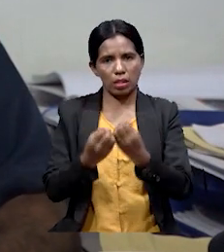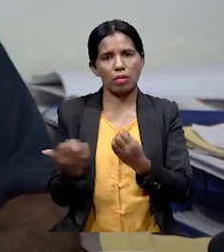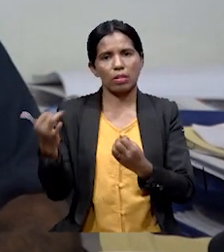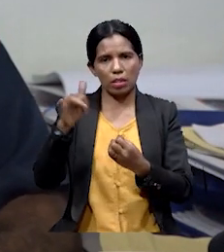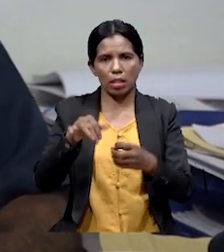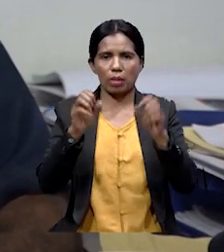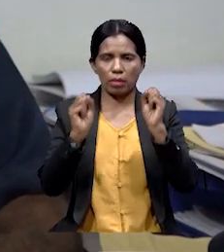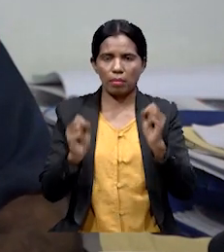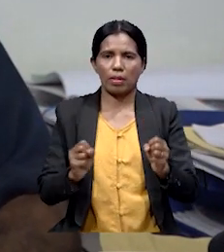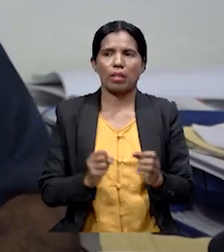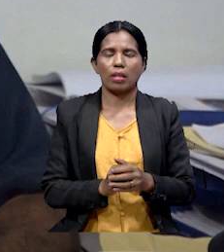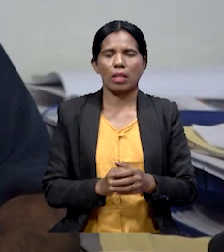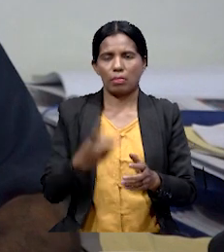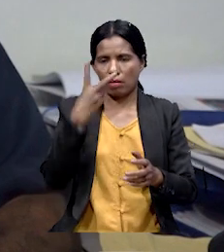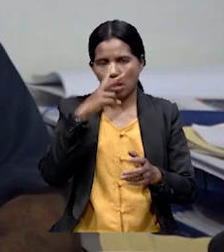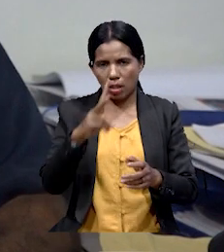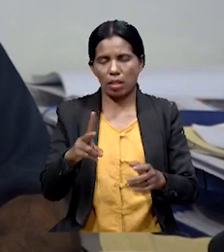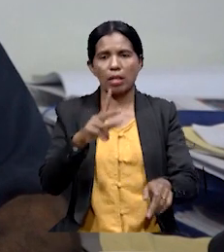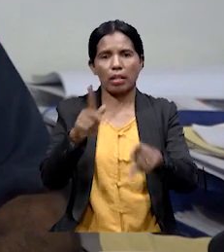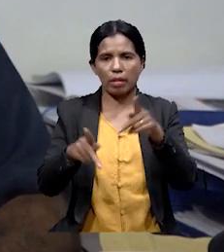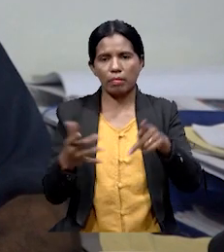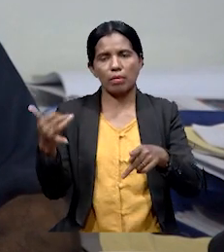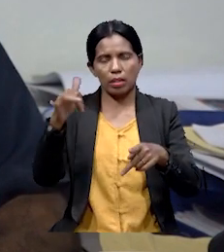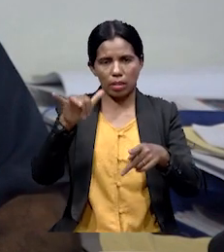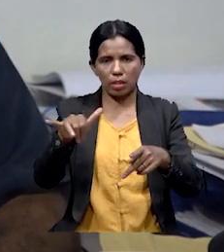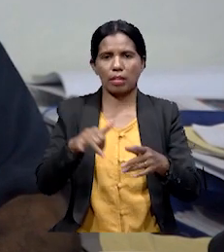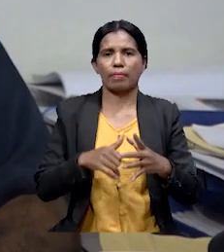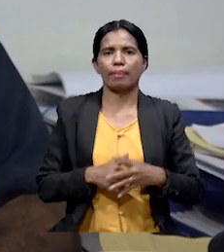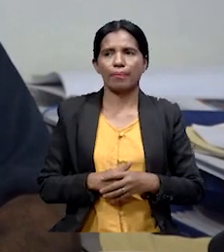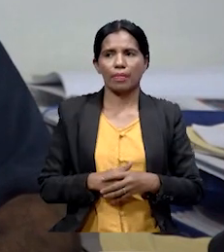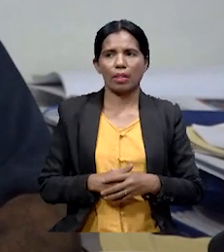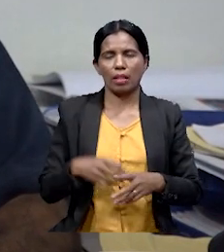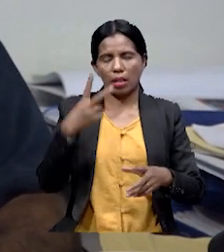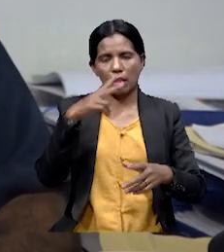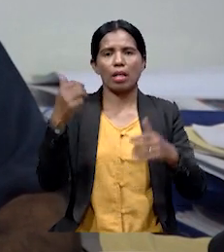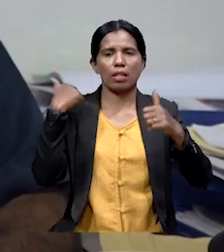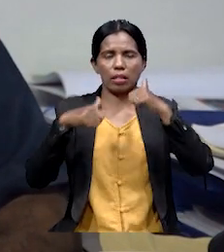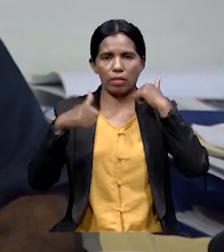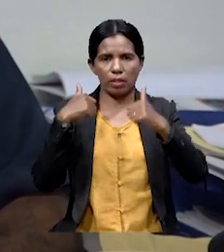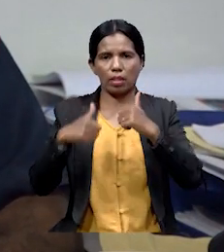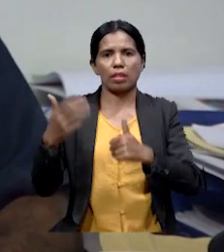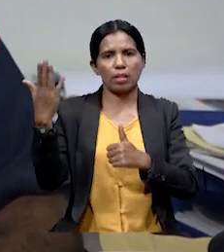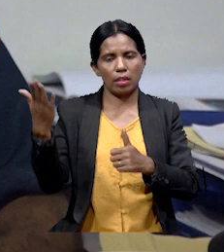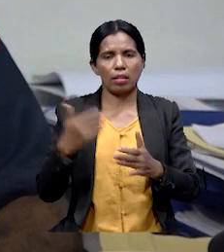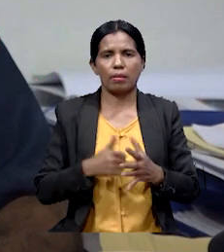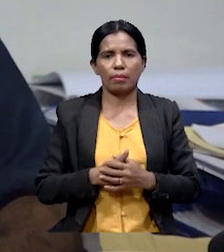bele kontrola e ba iha atividade iha